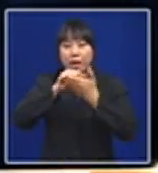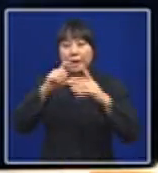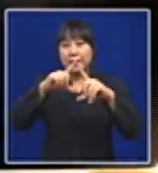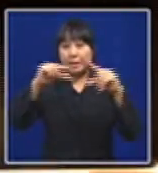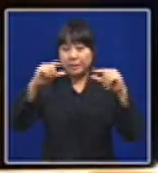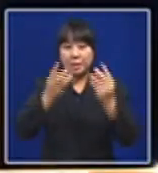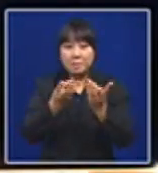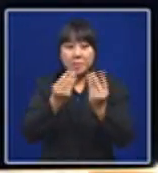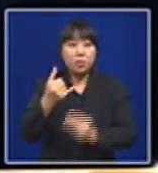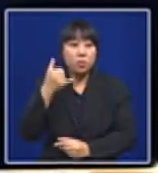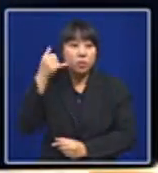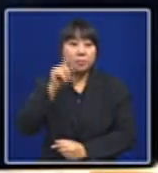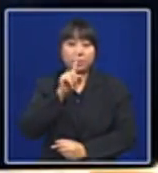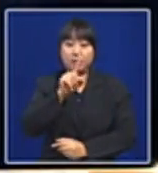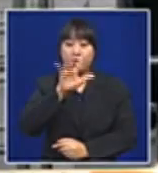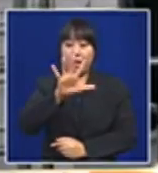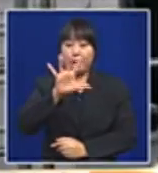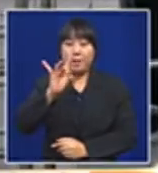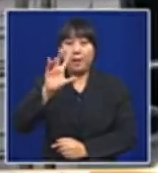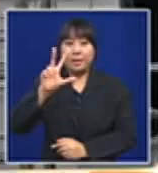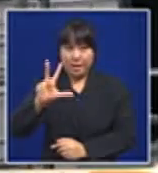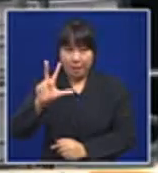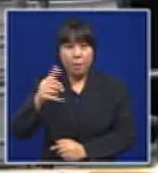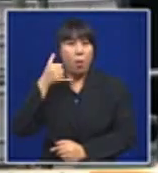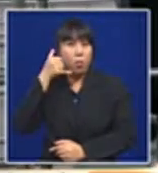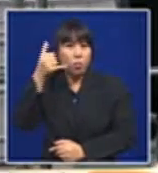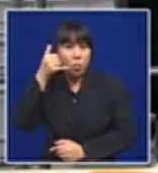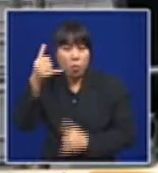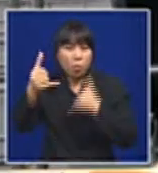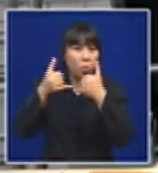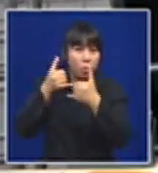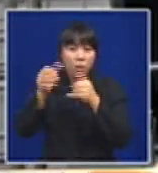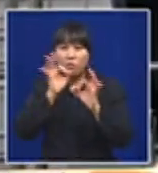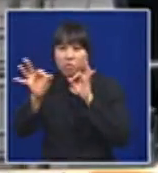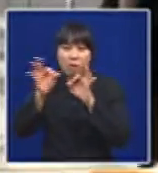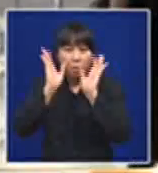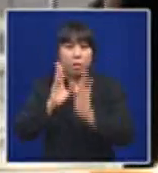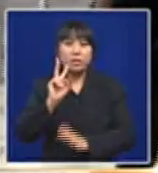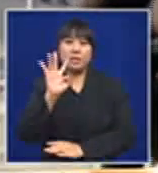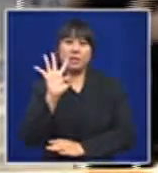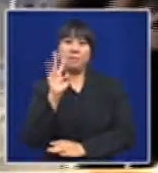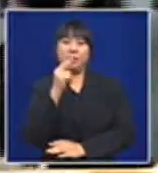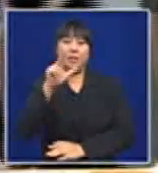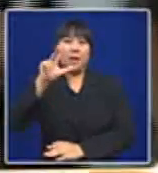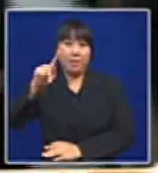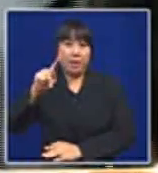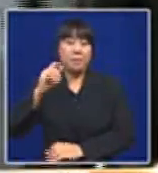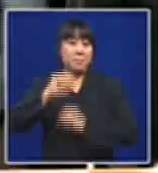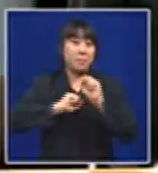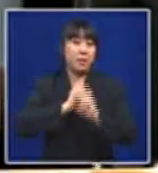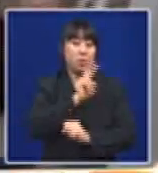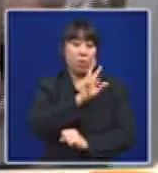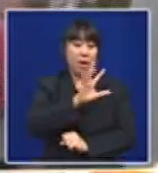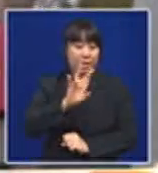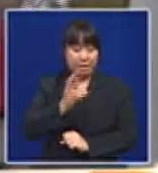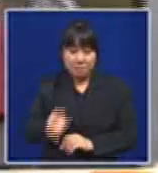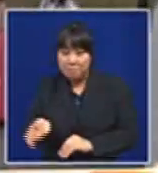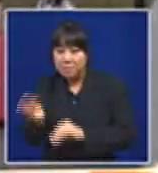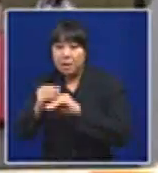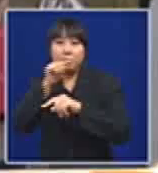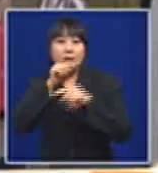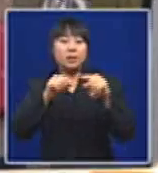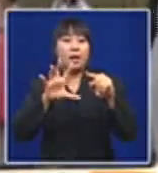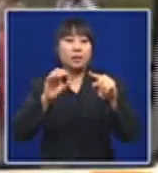ผ่านหมายเลข1583มีมากกว่า 43,000 คนเพิ่มขึ้นจากปี2557กว่าร้อยละ